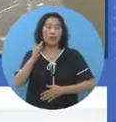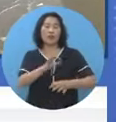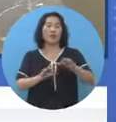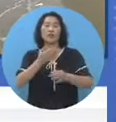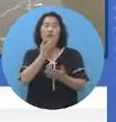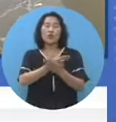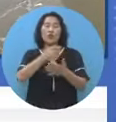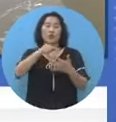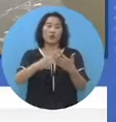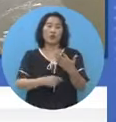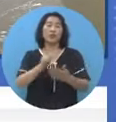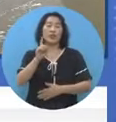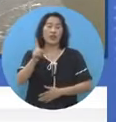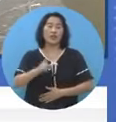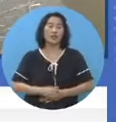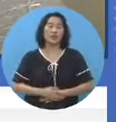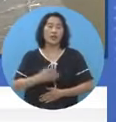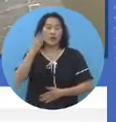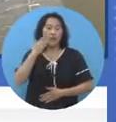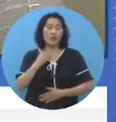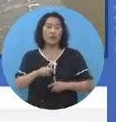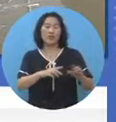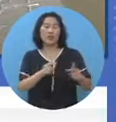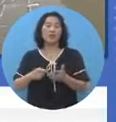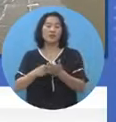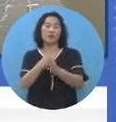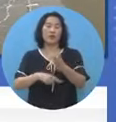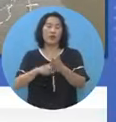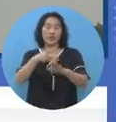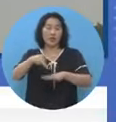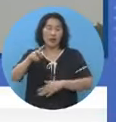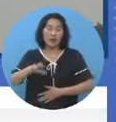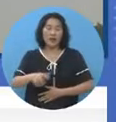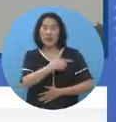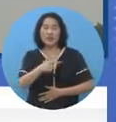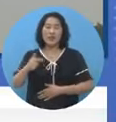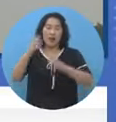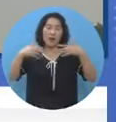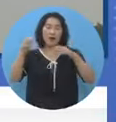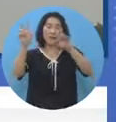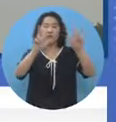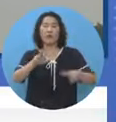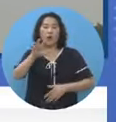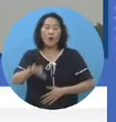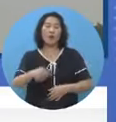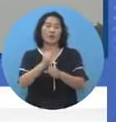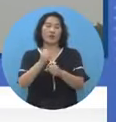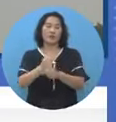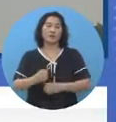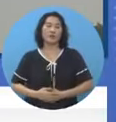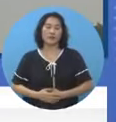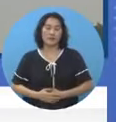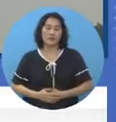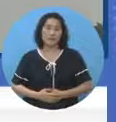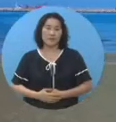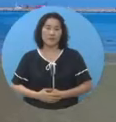전라남도는 블루 이코노미의 핵심 프로젝트 가운데 하나인 블루 에너지 추진을 위해 신안군에 대규모 해상풍력 발전단지를